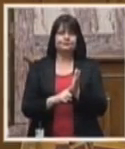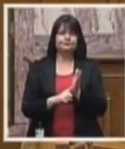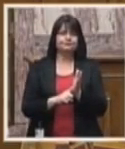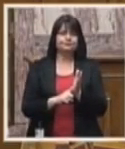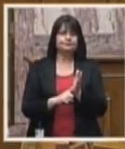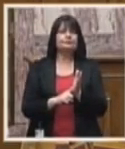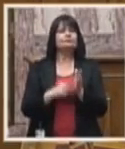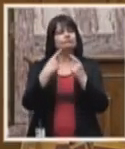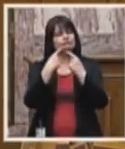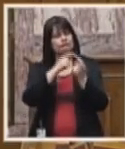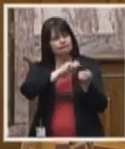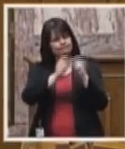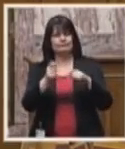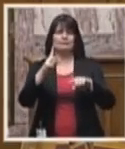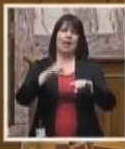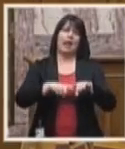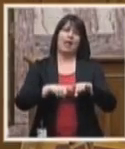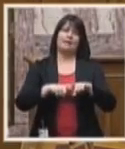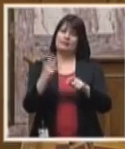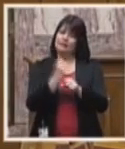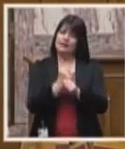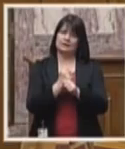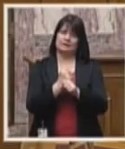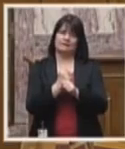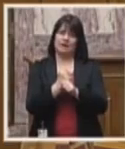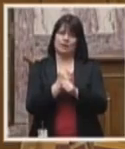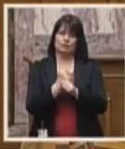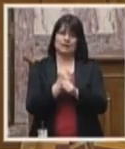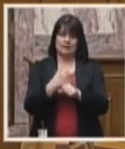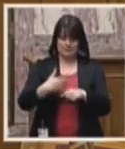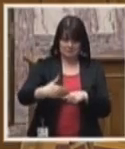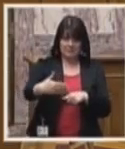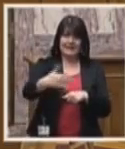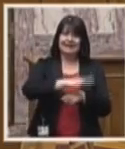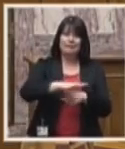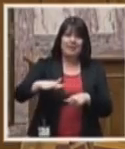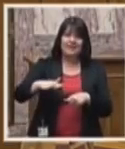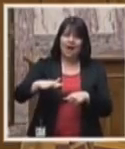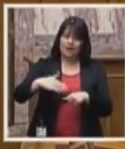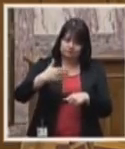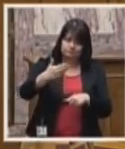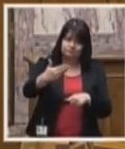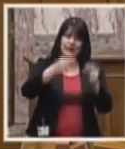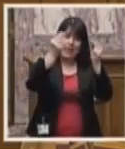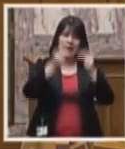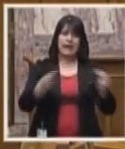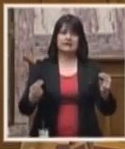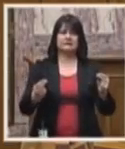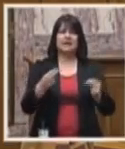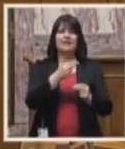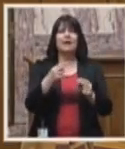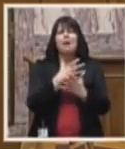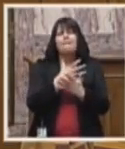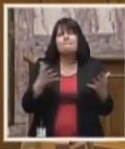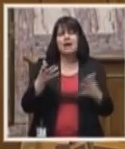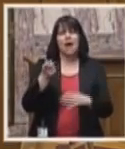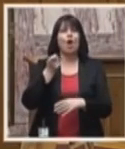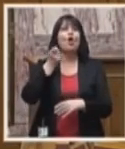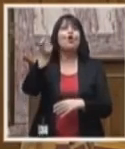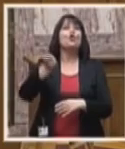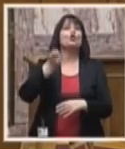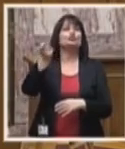διαφορετική Ελλάδα, αλλά θα έχουμε λύση για τις επόμενες γενιές και το μεγάλο ζήτημα του χρέους. Με τη βοήθεια